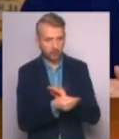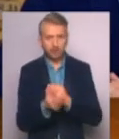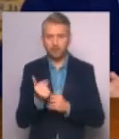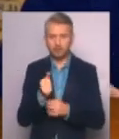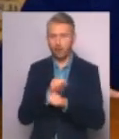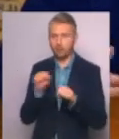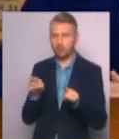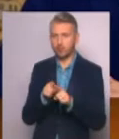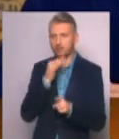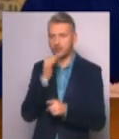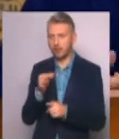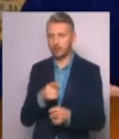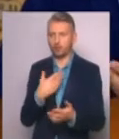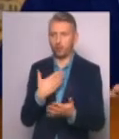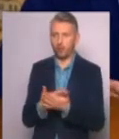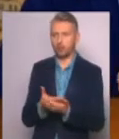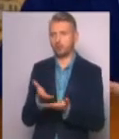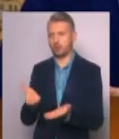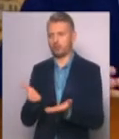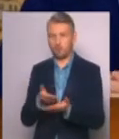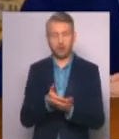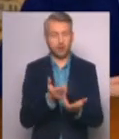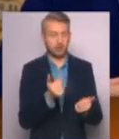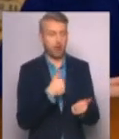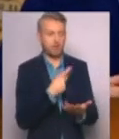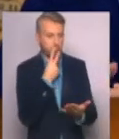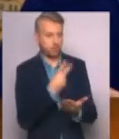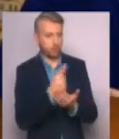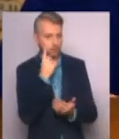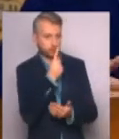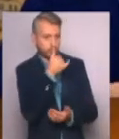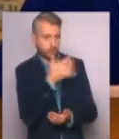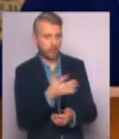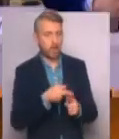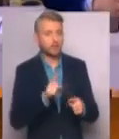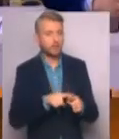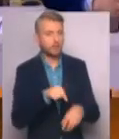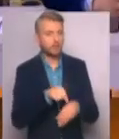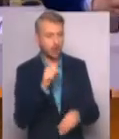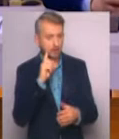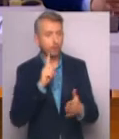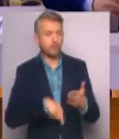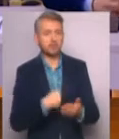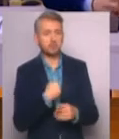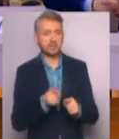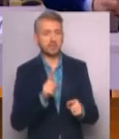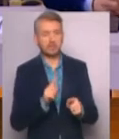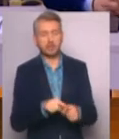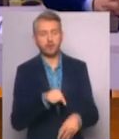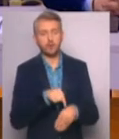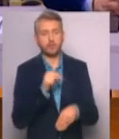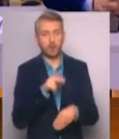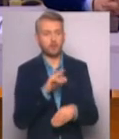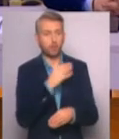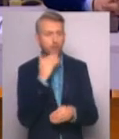так сказати киянам, що ось-ось. Ми, так, думаємо, ми не можемо це проявити явно, це але це відчувається. Повірте мені, що це відчувається по